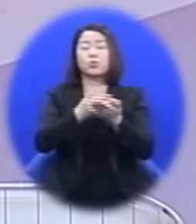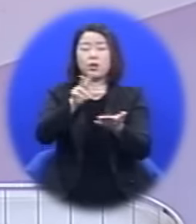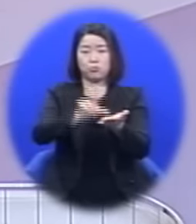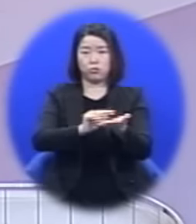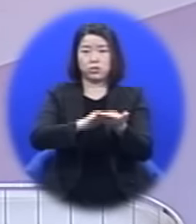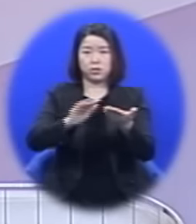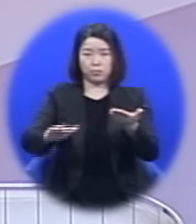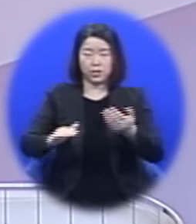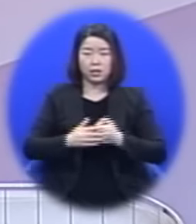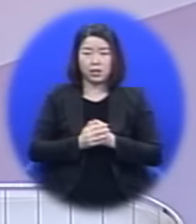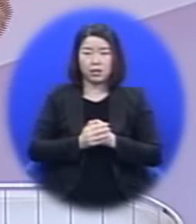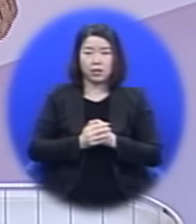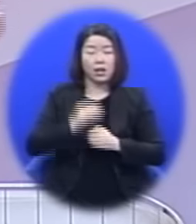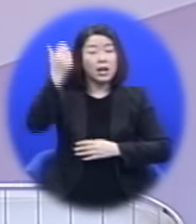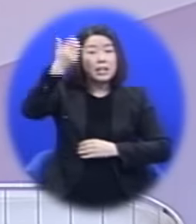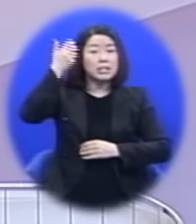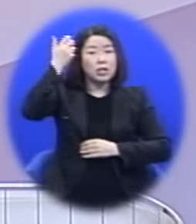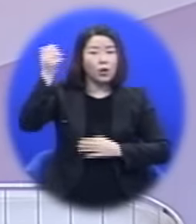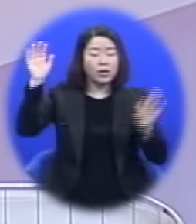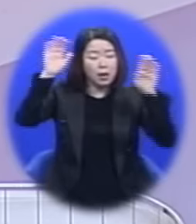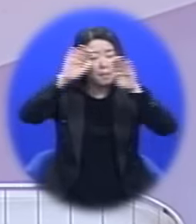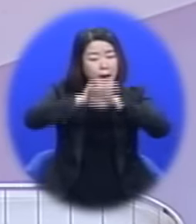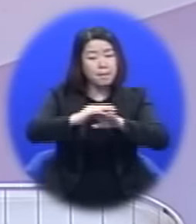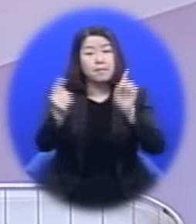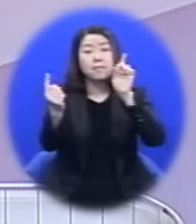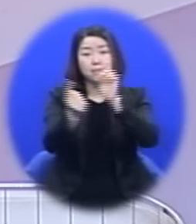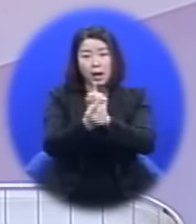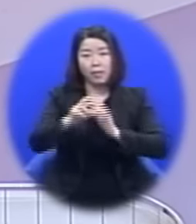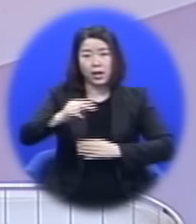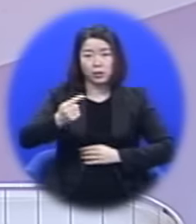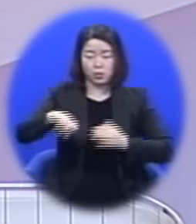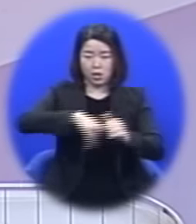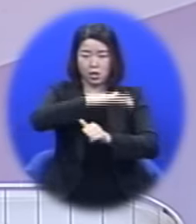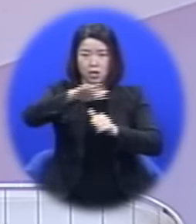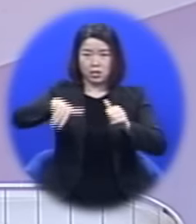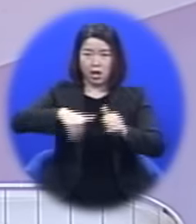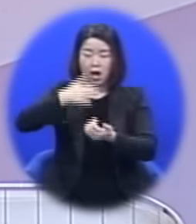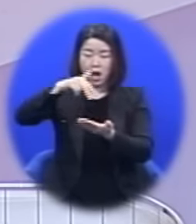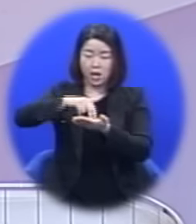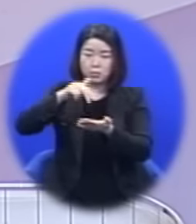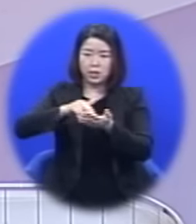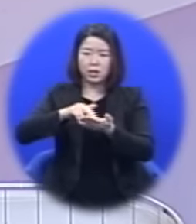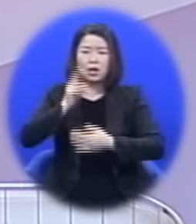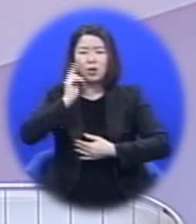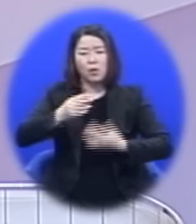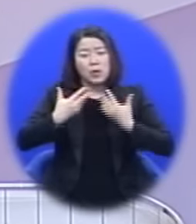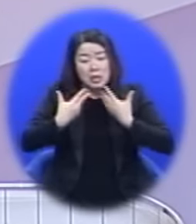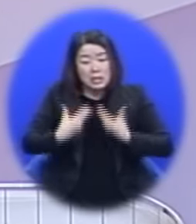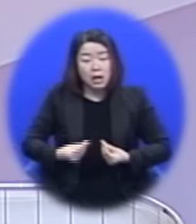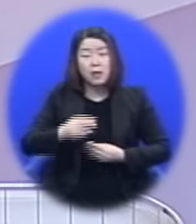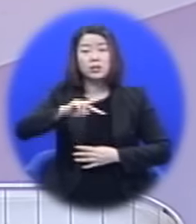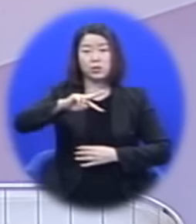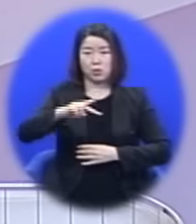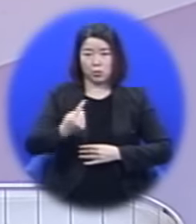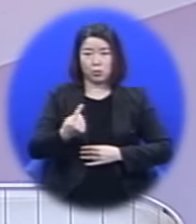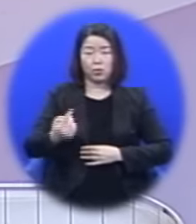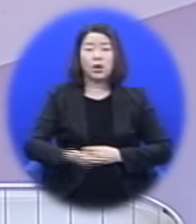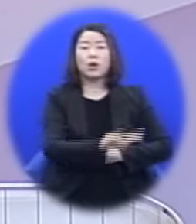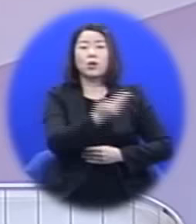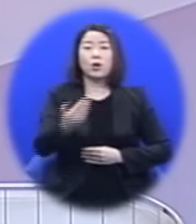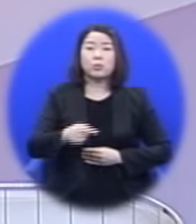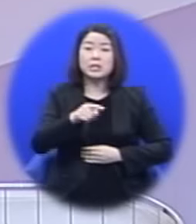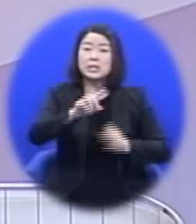밤을 만났다 하더라도 상황과 형편이 너무 절망적이라 하더라도 여러분 이